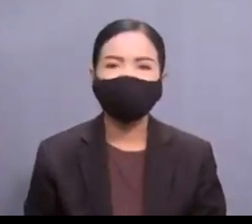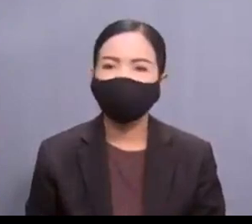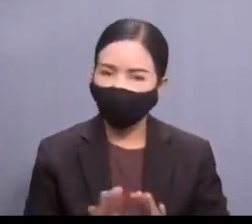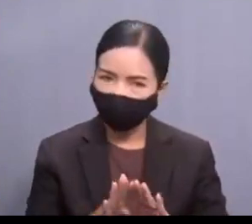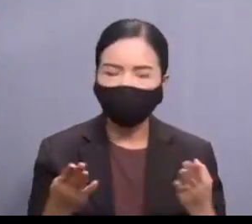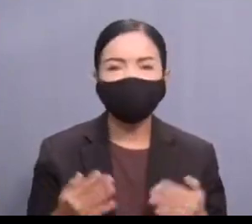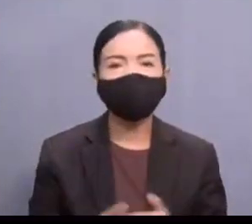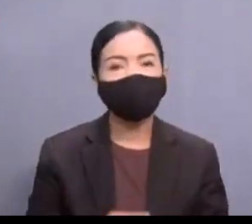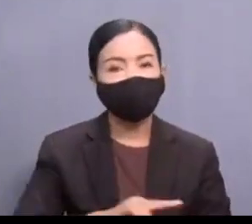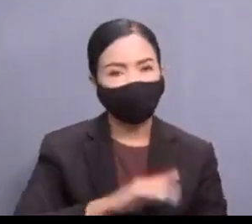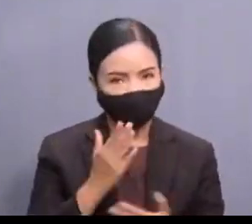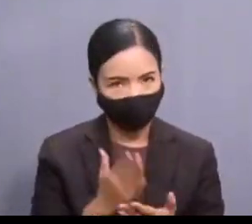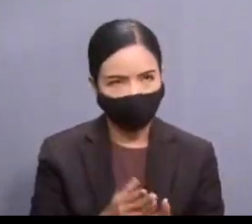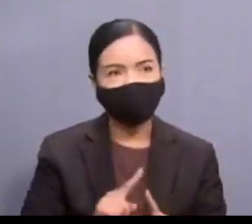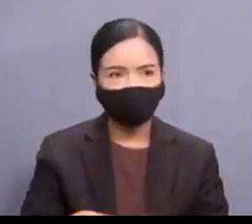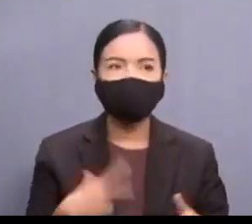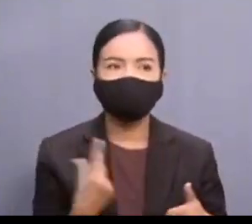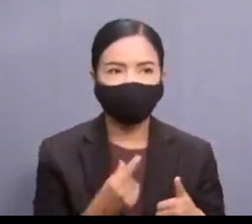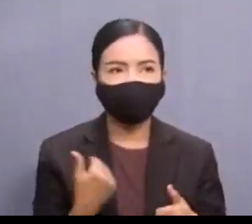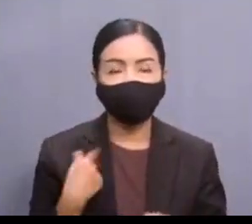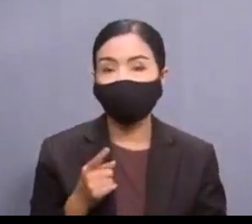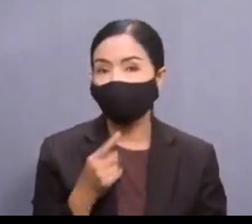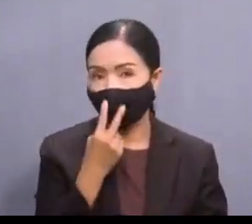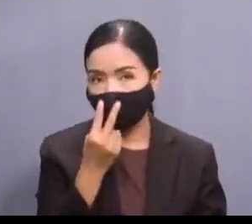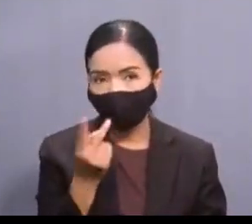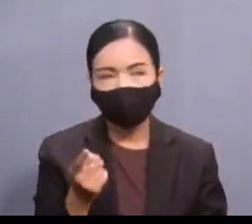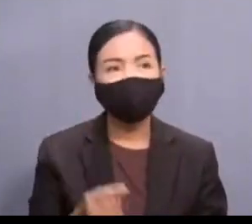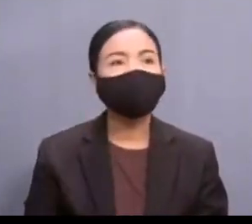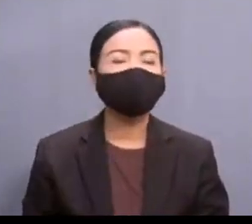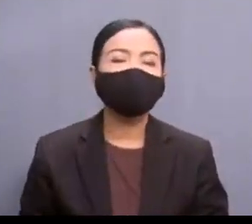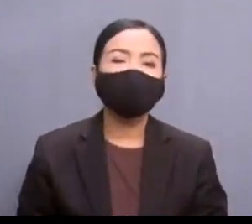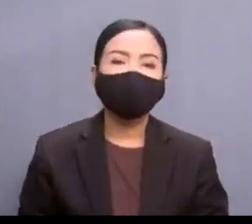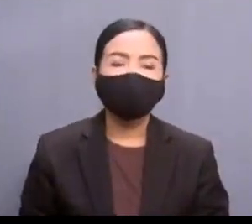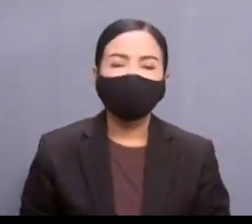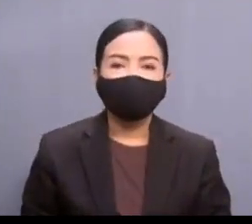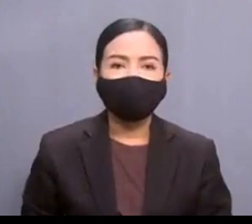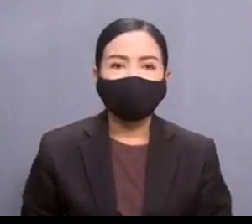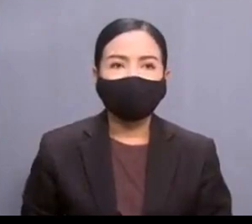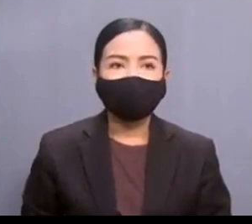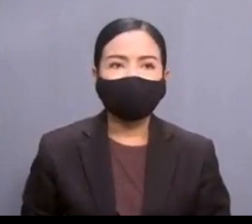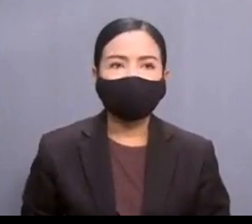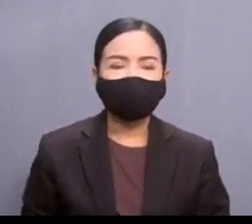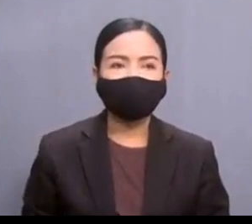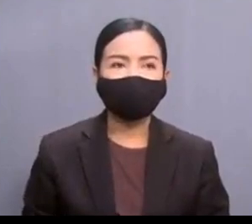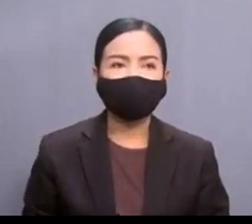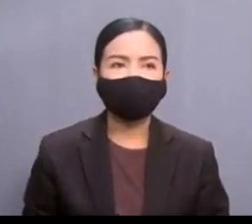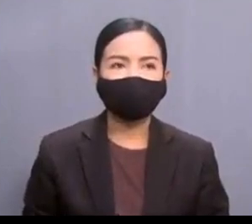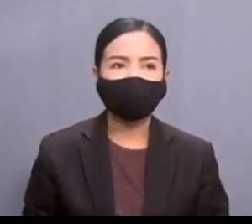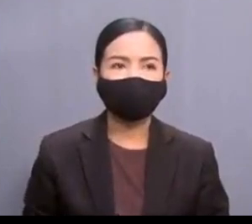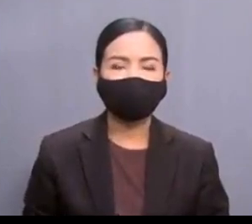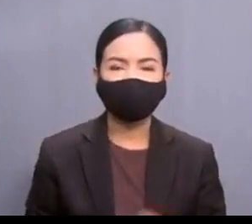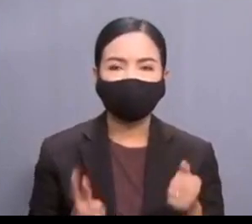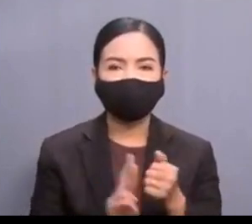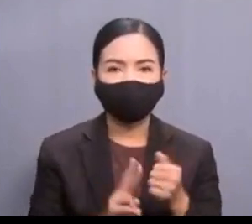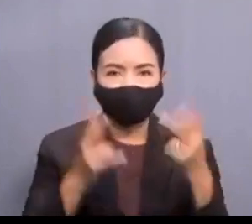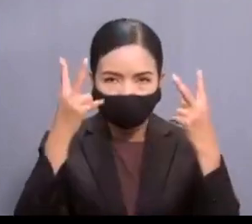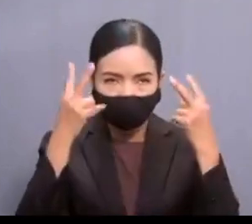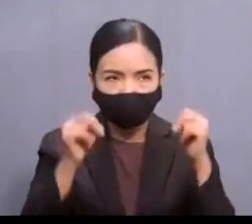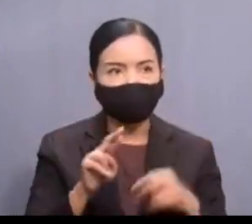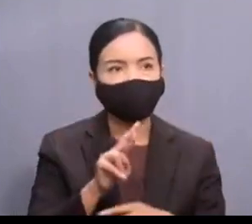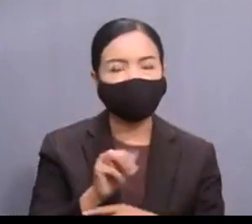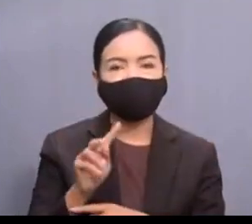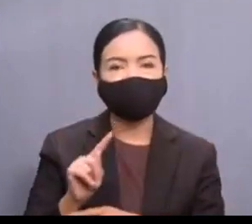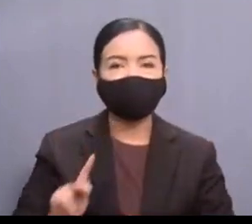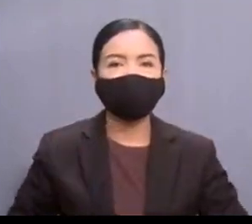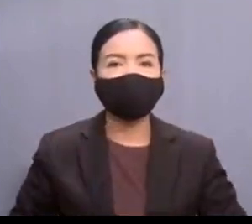ใช่วันหยุดก็จริงนะคะเดี๋ยวไปดูกันหน่อยนะคะบรรยากาศเป็นยังไงบ้างว่าก่อนจะเปิดเทอมเนี่ยนะคะคุณอนุทินชาญวีรกูลรอง